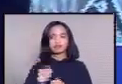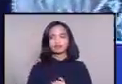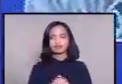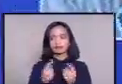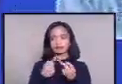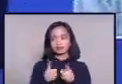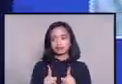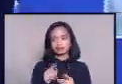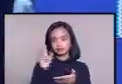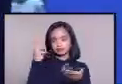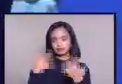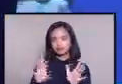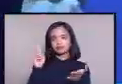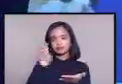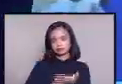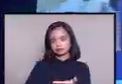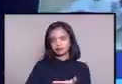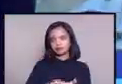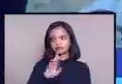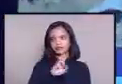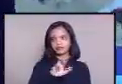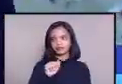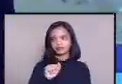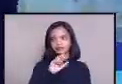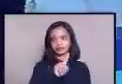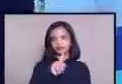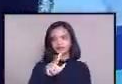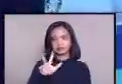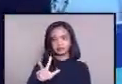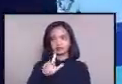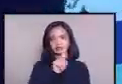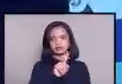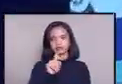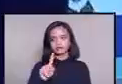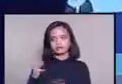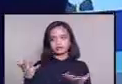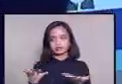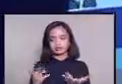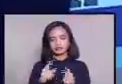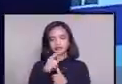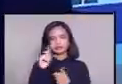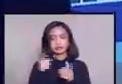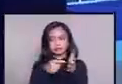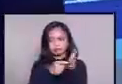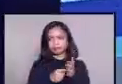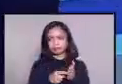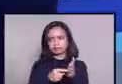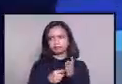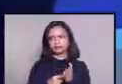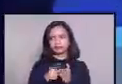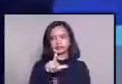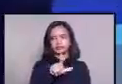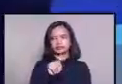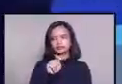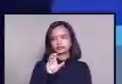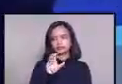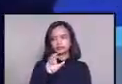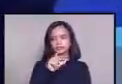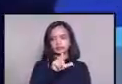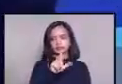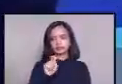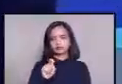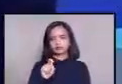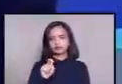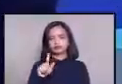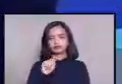Pirmado na ng Pangulo ang Republic Act 11311. Sa ilalim niyan, required ang mga land transportation terminals na